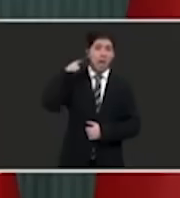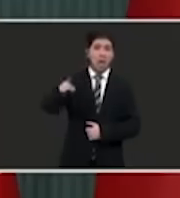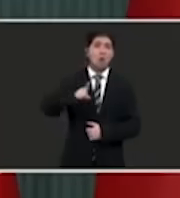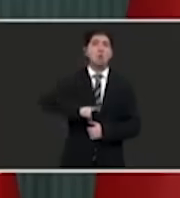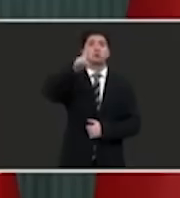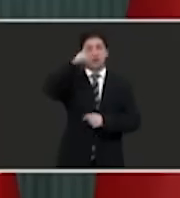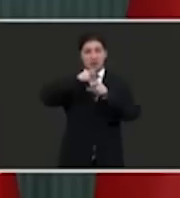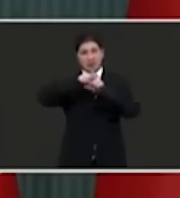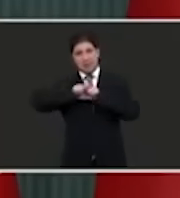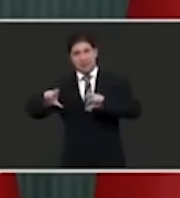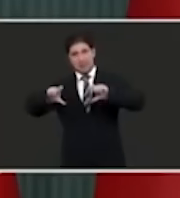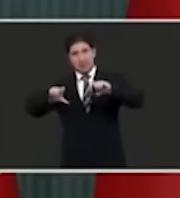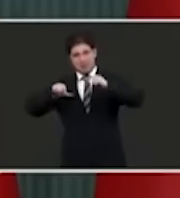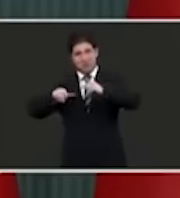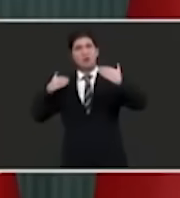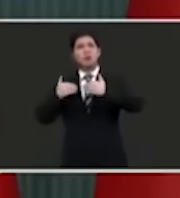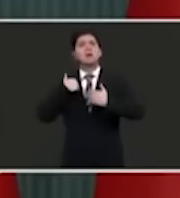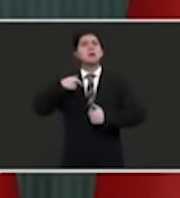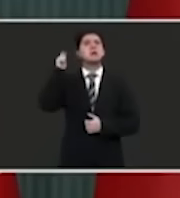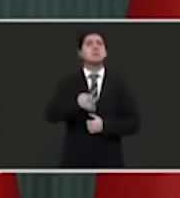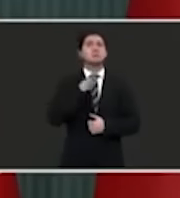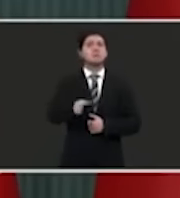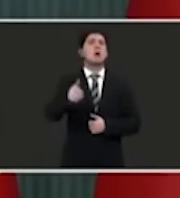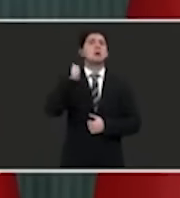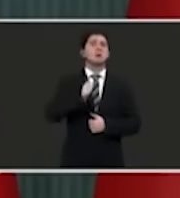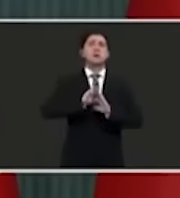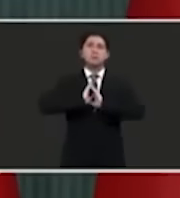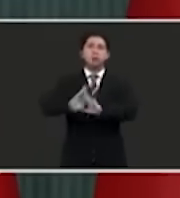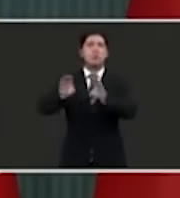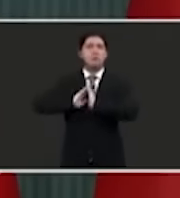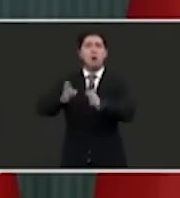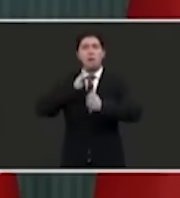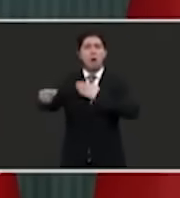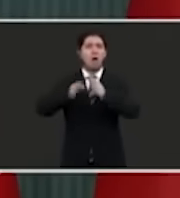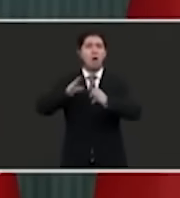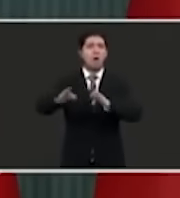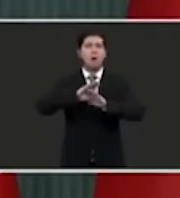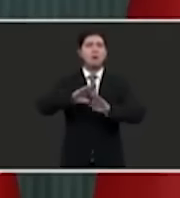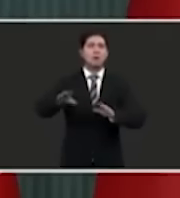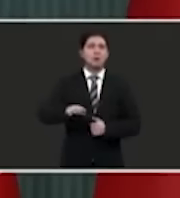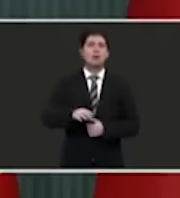kuzeyine gerçekleştirdiğimiz harekatlarla parçaladık. Pençe